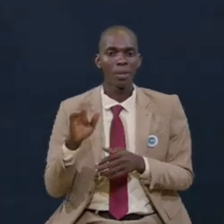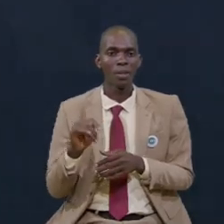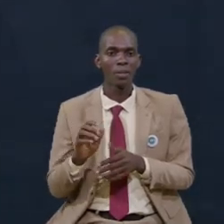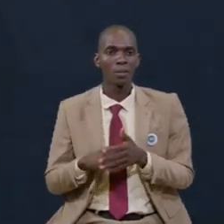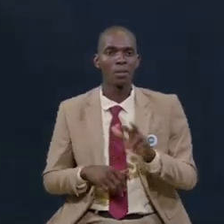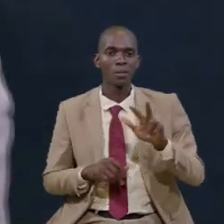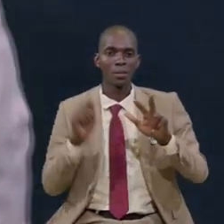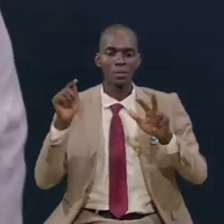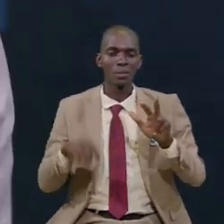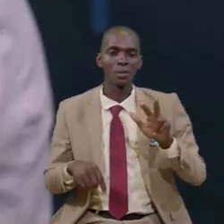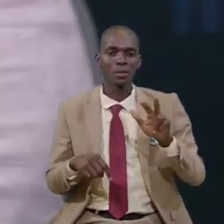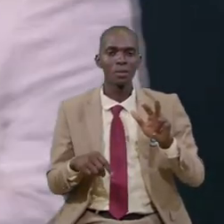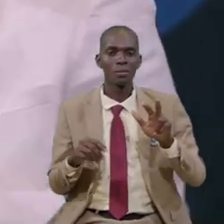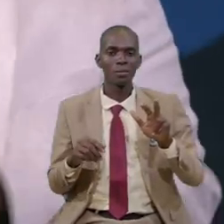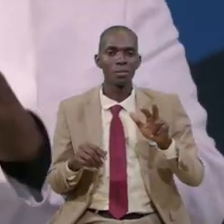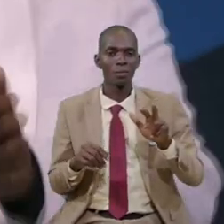6.